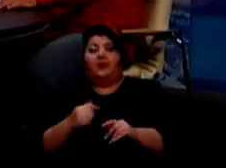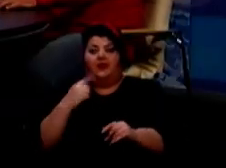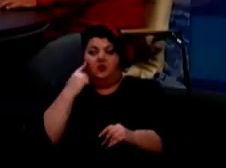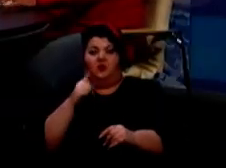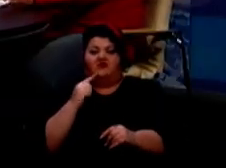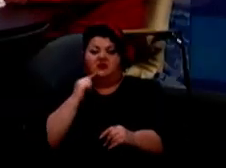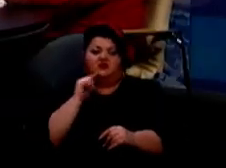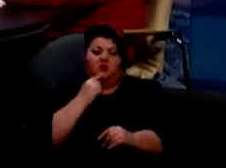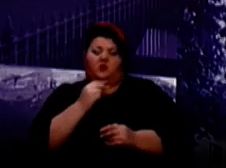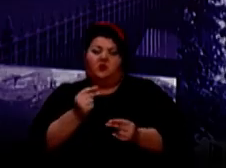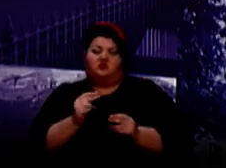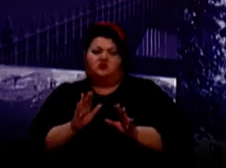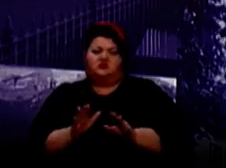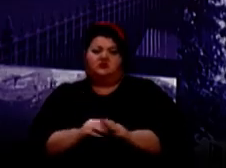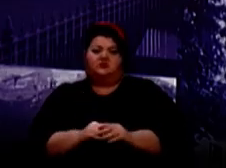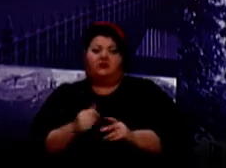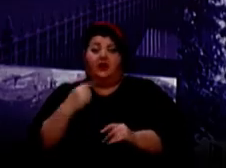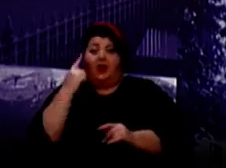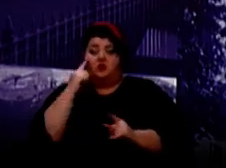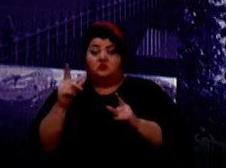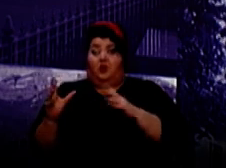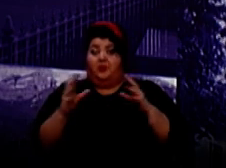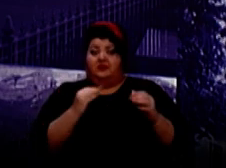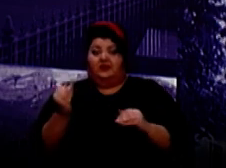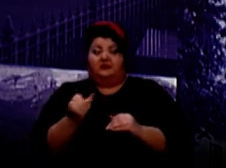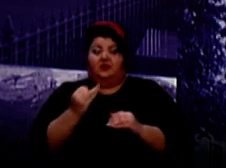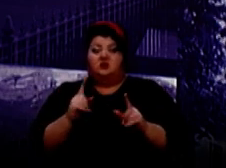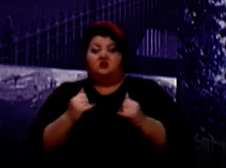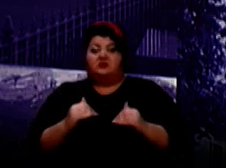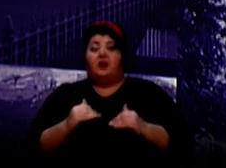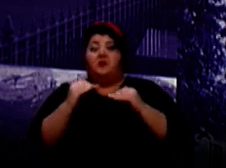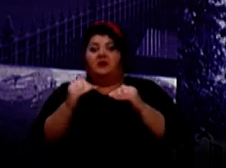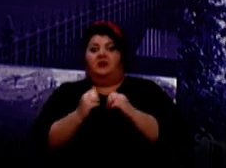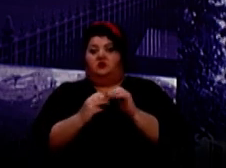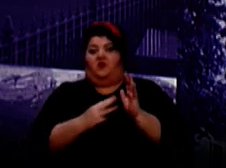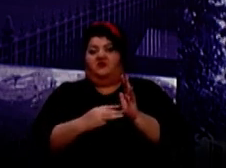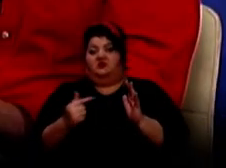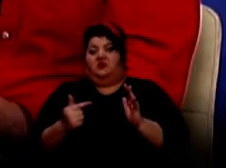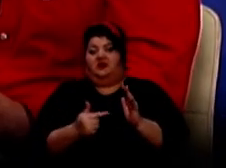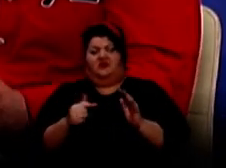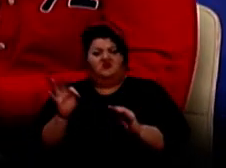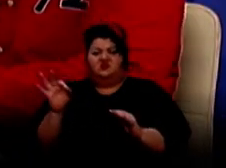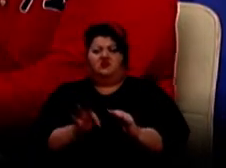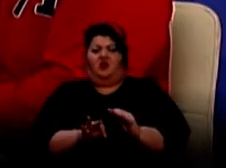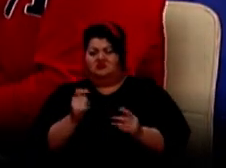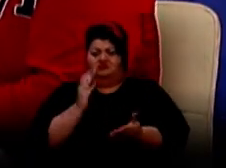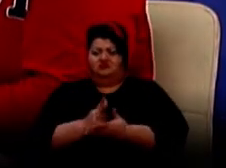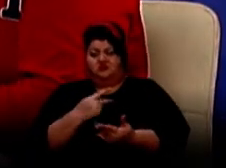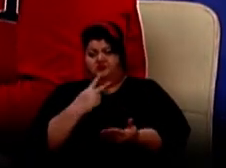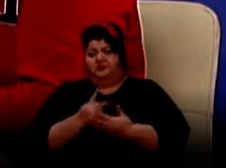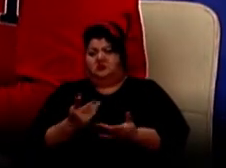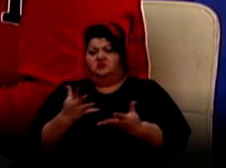зекономите коштів. Да, я розумію, що перевізники зацікавлені в тому, щоб зараз підняти до 8 гривень. Ми не зацікавлені. Ми взагалі це вже бачимо.